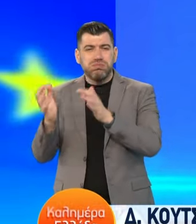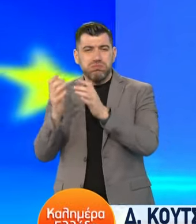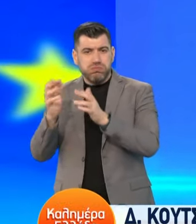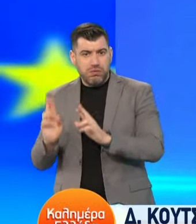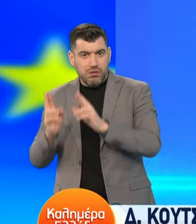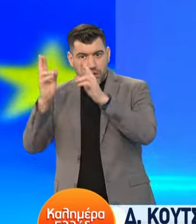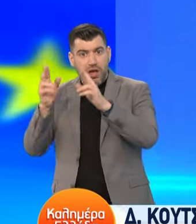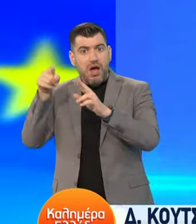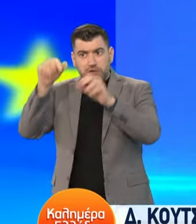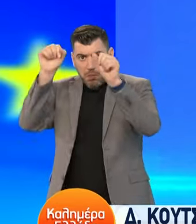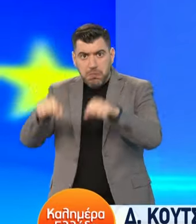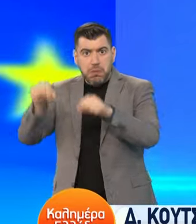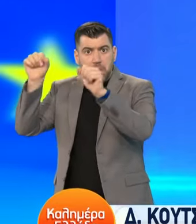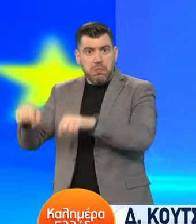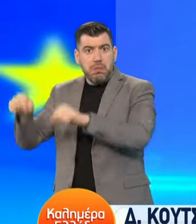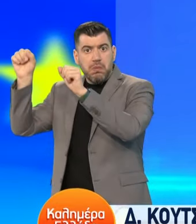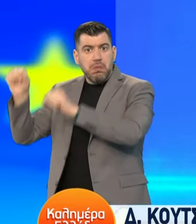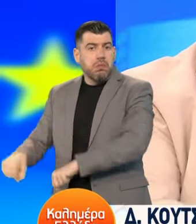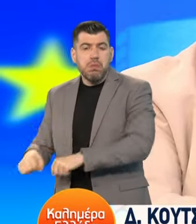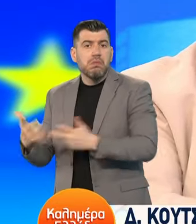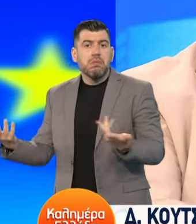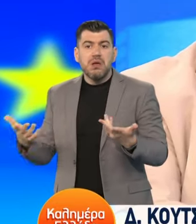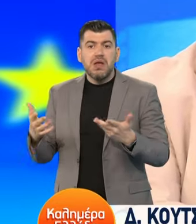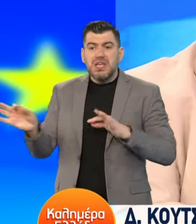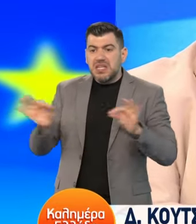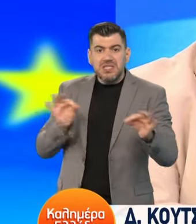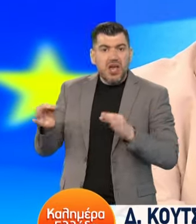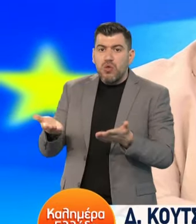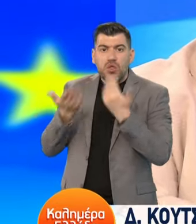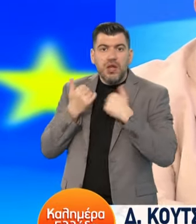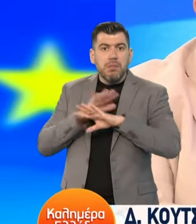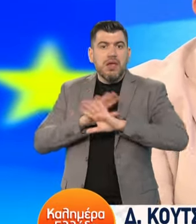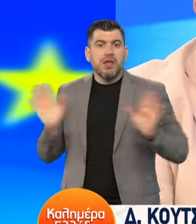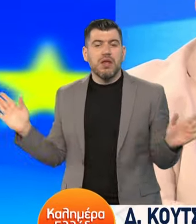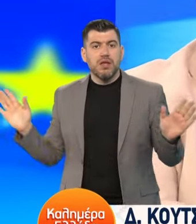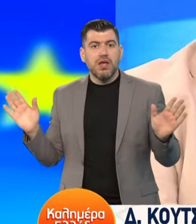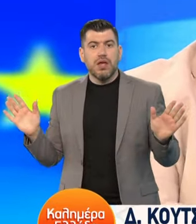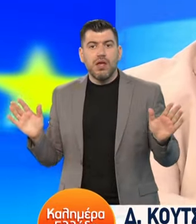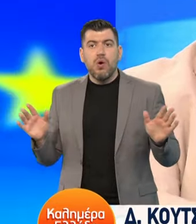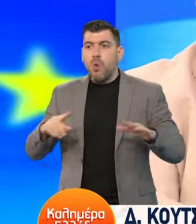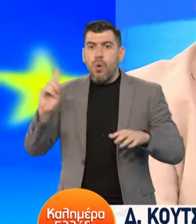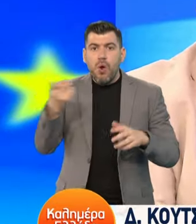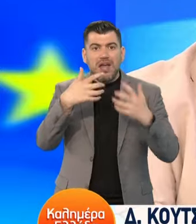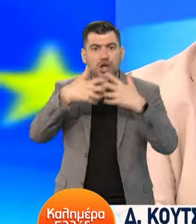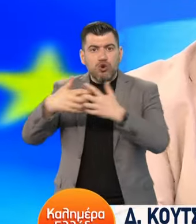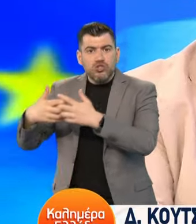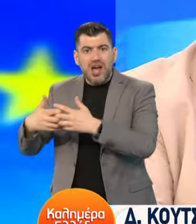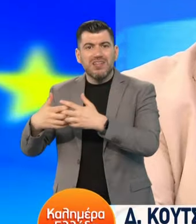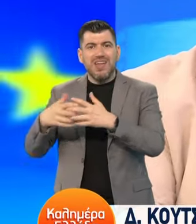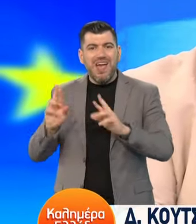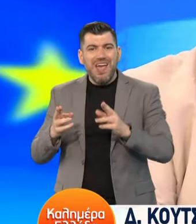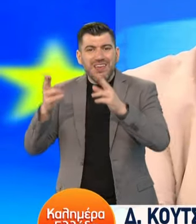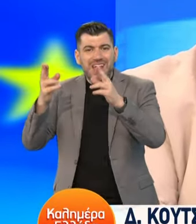εντελώς άναρχα, χωρίς σχέδιο και οτιδήποτε άλλο σε ιδιωτικές μεγάλες εταιρείες των ανανεώσιμων